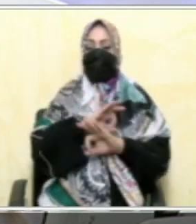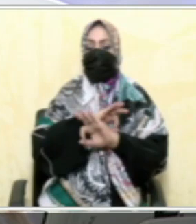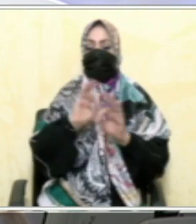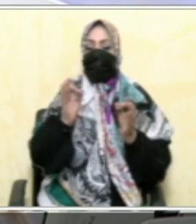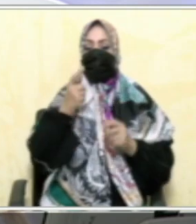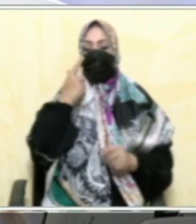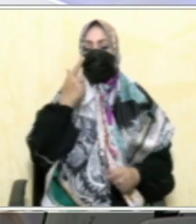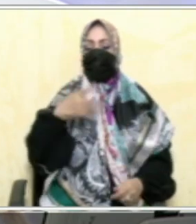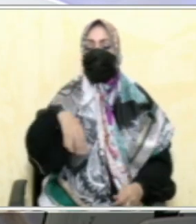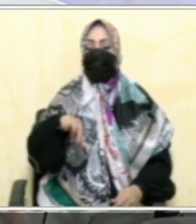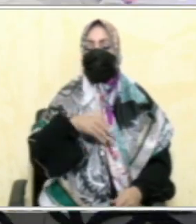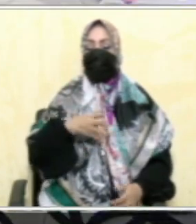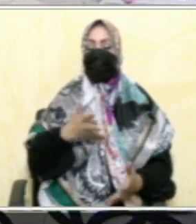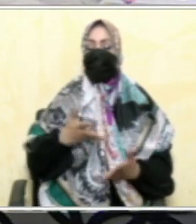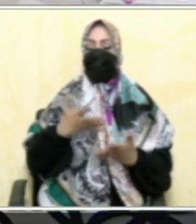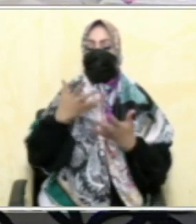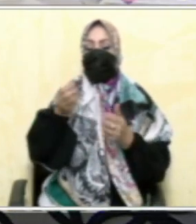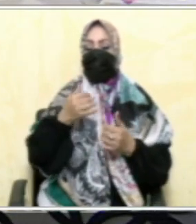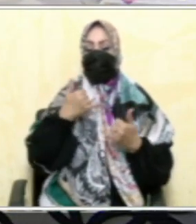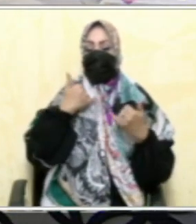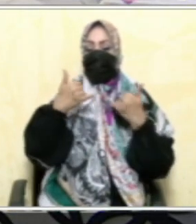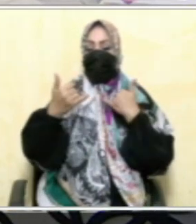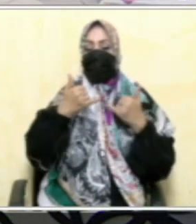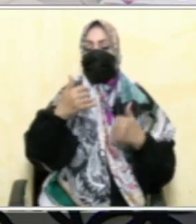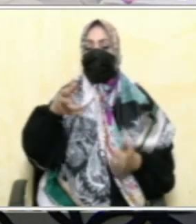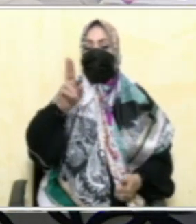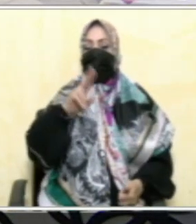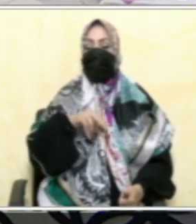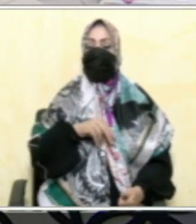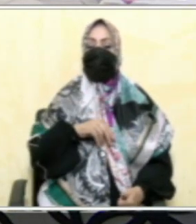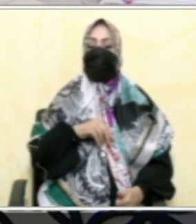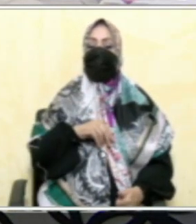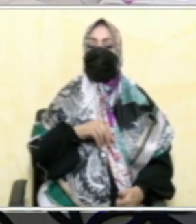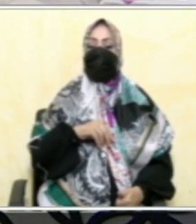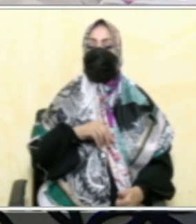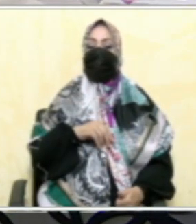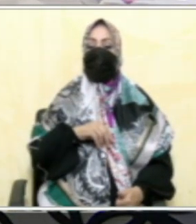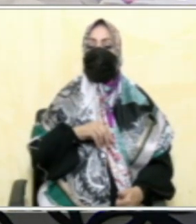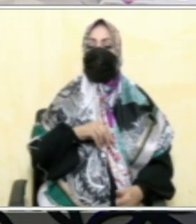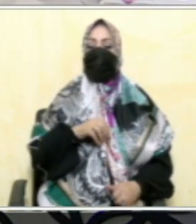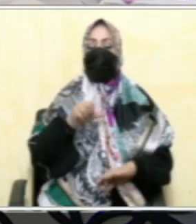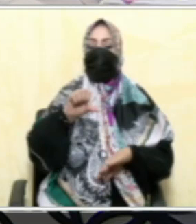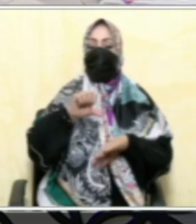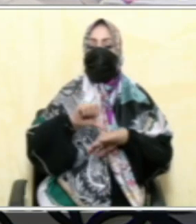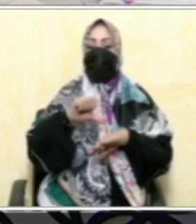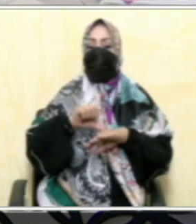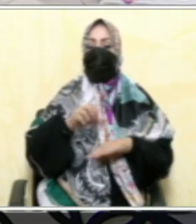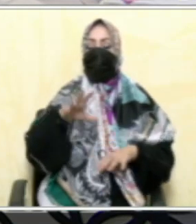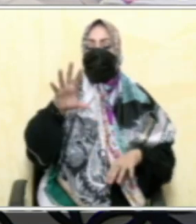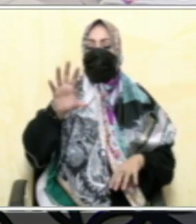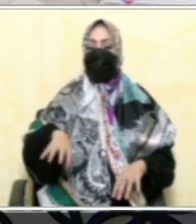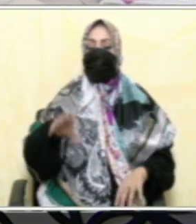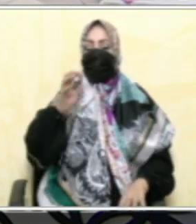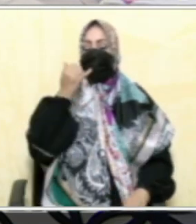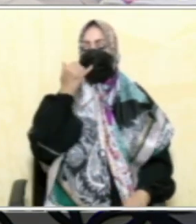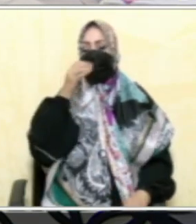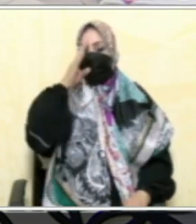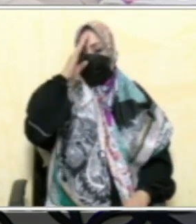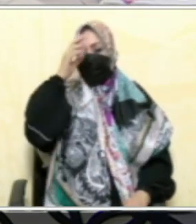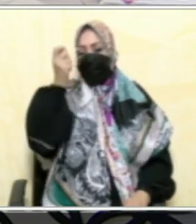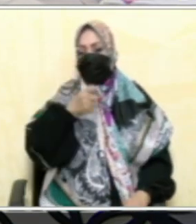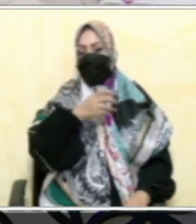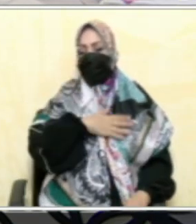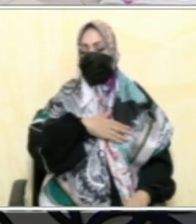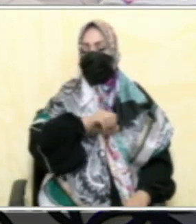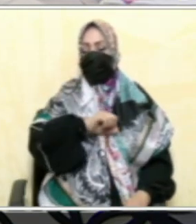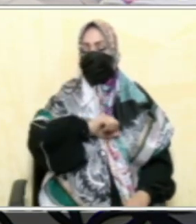طرابلس. نعم يا إدريس. السلام عليكم ورحمة الله وبركاته. عليكم السلام ورحمة الله، تفضل يا إدريس. حياك الله شيخ، تفضل. أهلا وسهلا بك، تفضل.